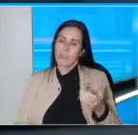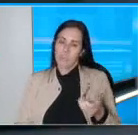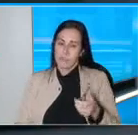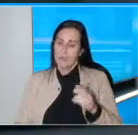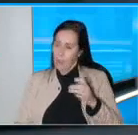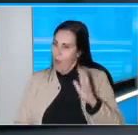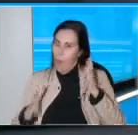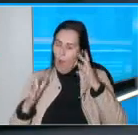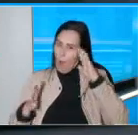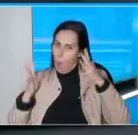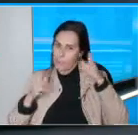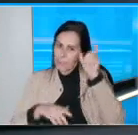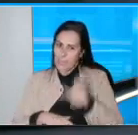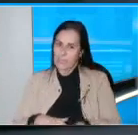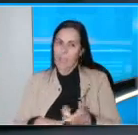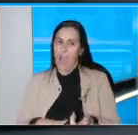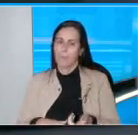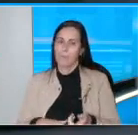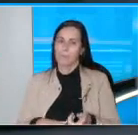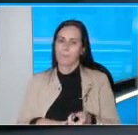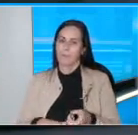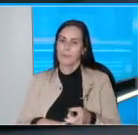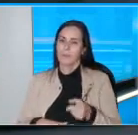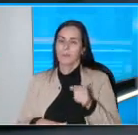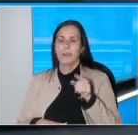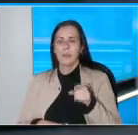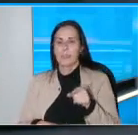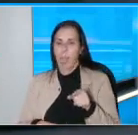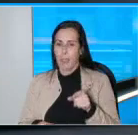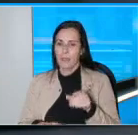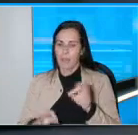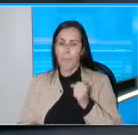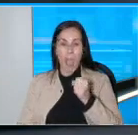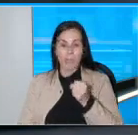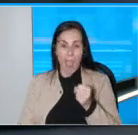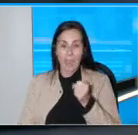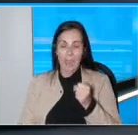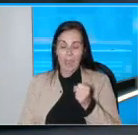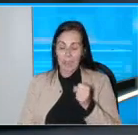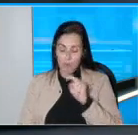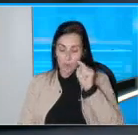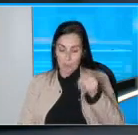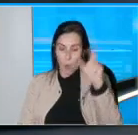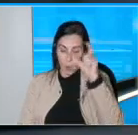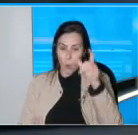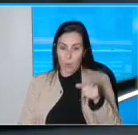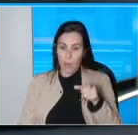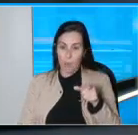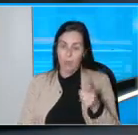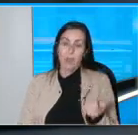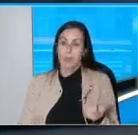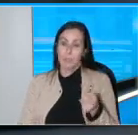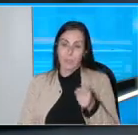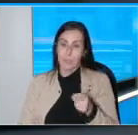ונכון, אובססיה. אם אנחנו חוזרים על הסיפור הזה שרמסת עליו, של התיירים העצורים, בלי לחזור לסיפור